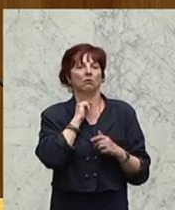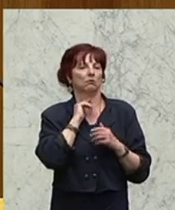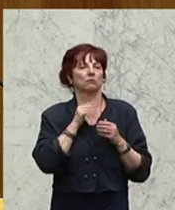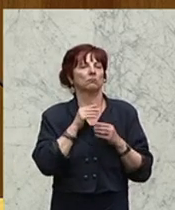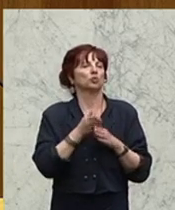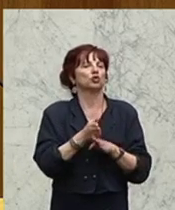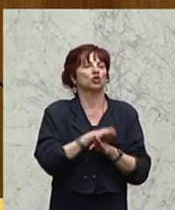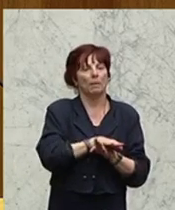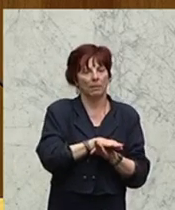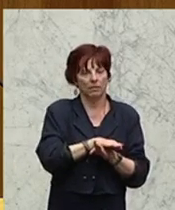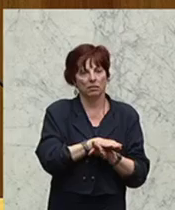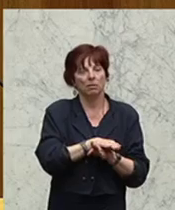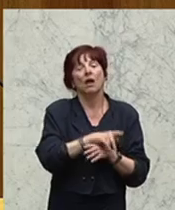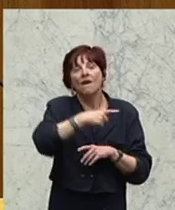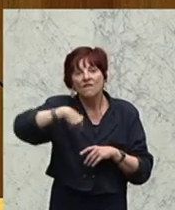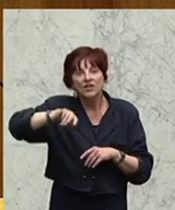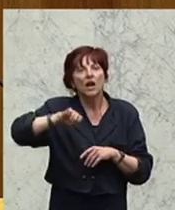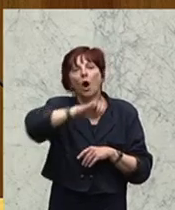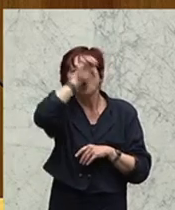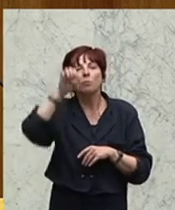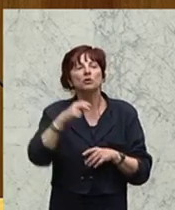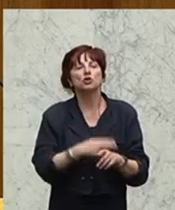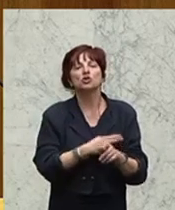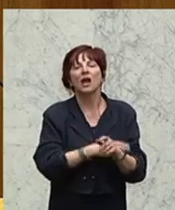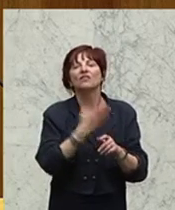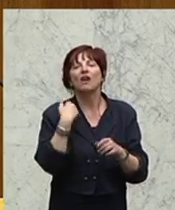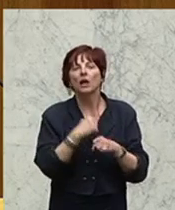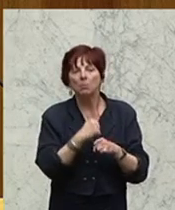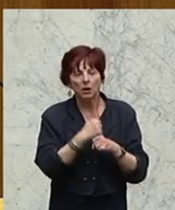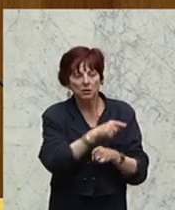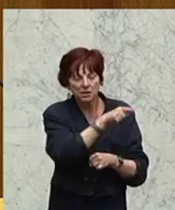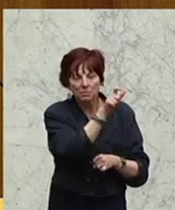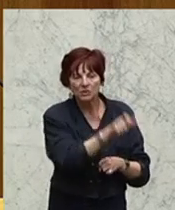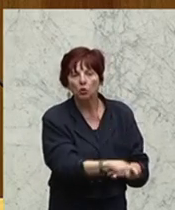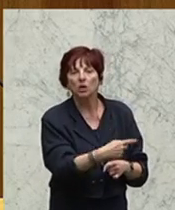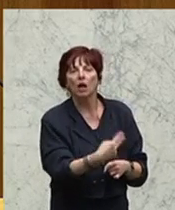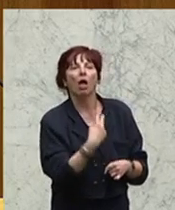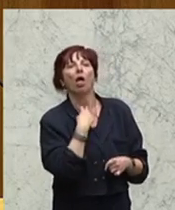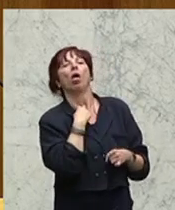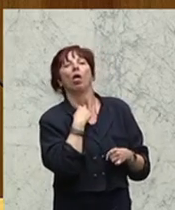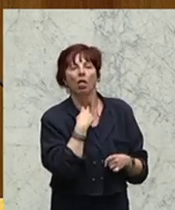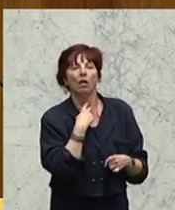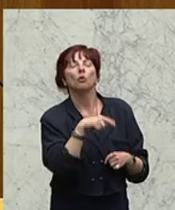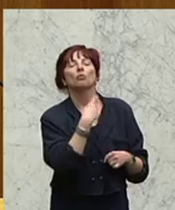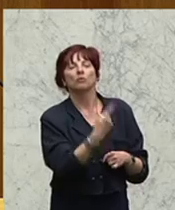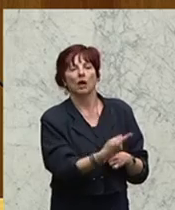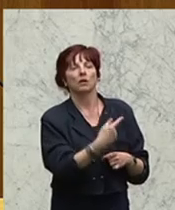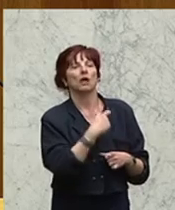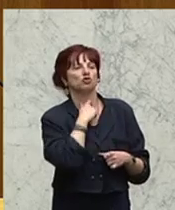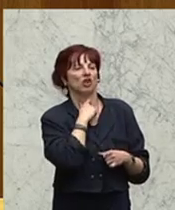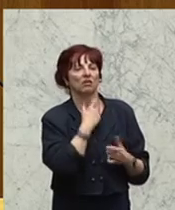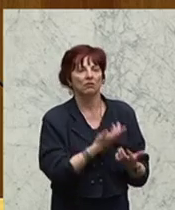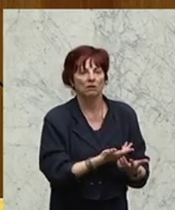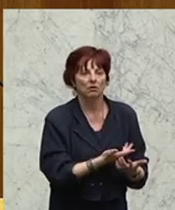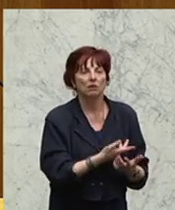Für immer. Das haben wir als europäische Staaten gemacht. Die Luft zum Atmen genommen. Für immer. Und das ist